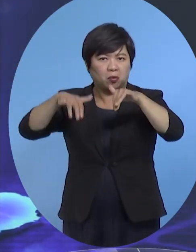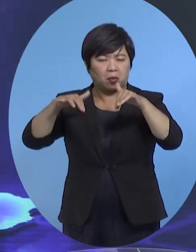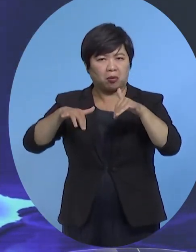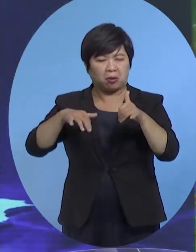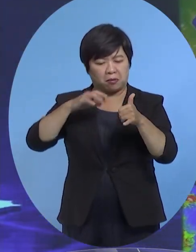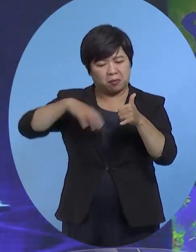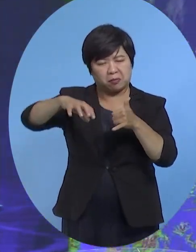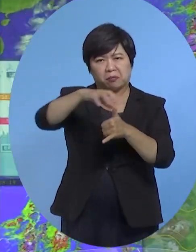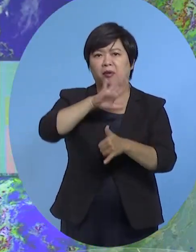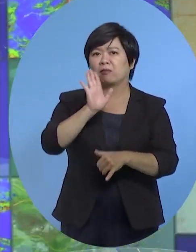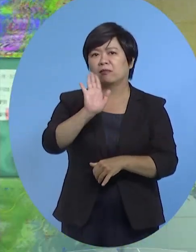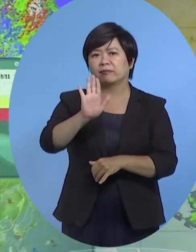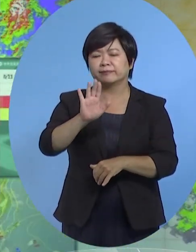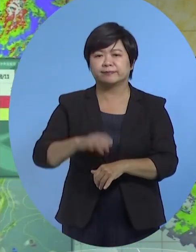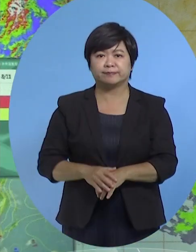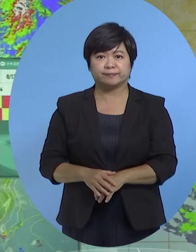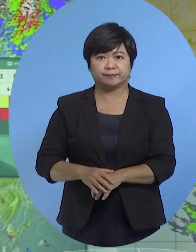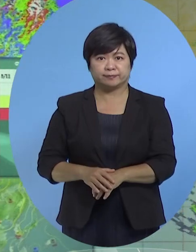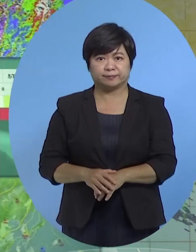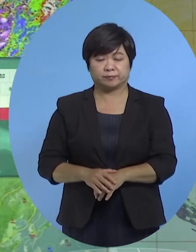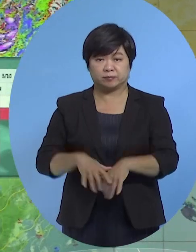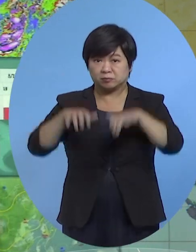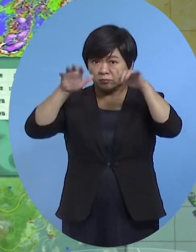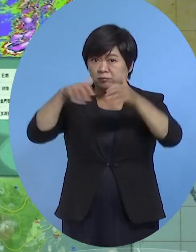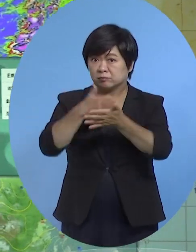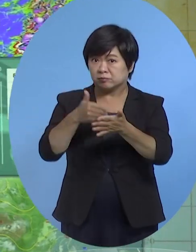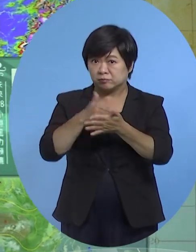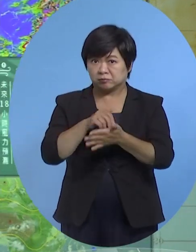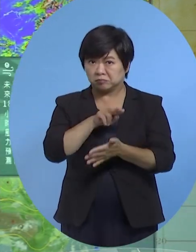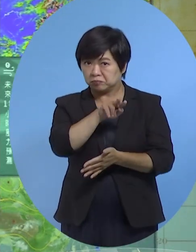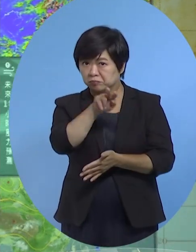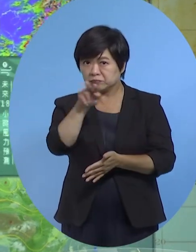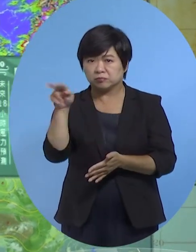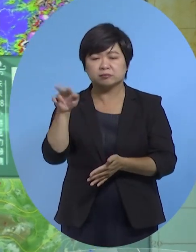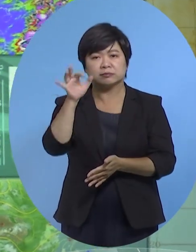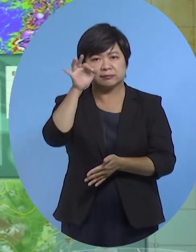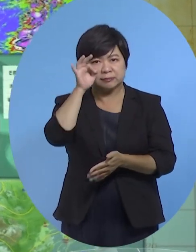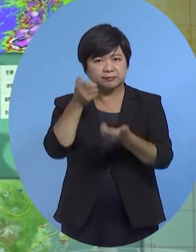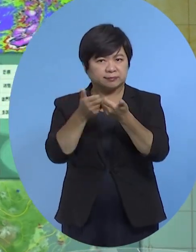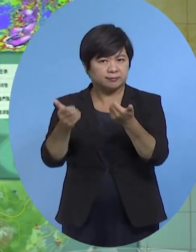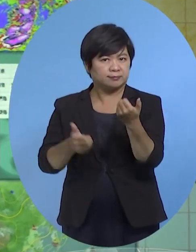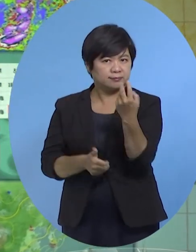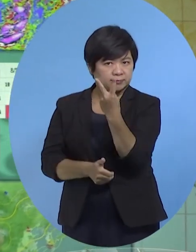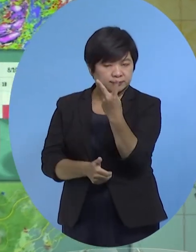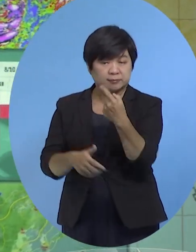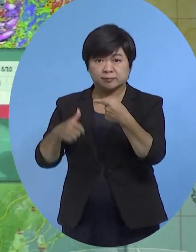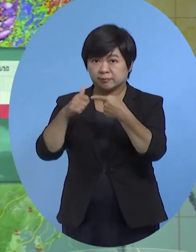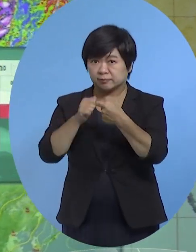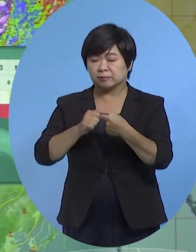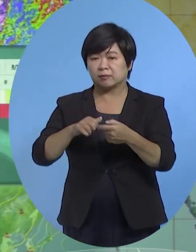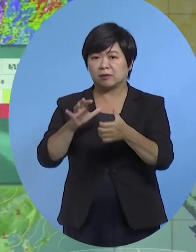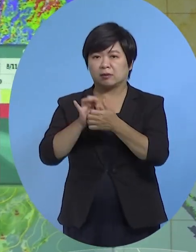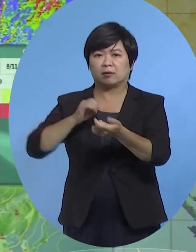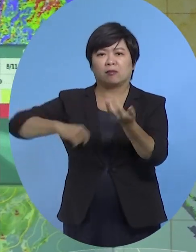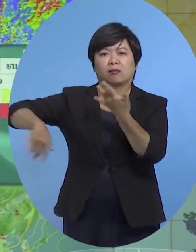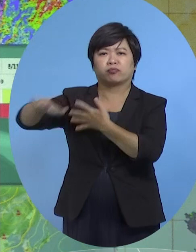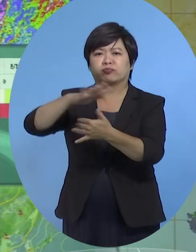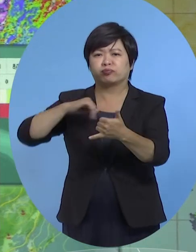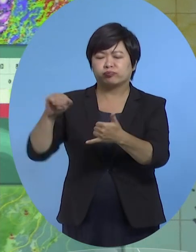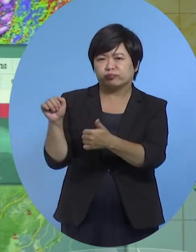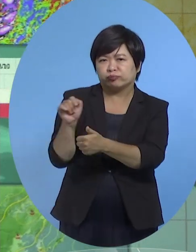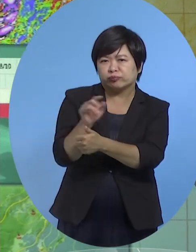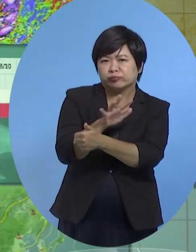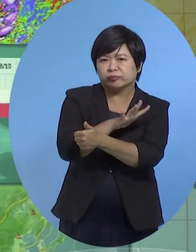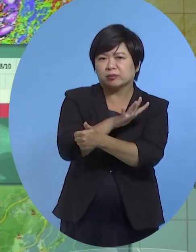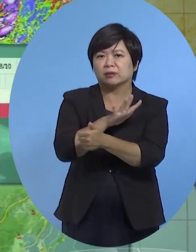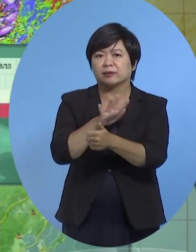广泛的哦。大家从雷达回波可以看到哦，今天下午的雨主要分成两个部分，一个是台风外围环流外围的云